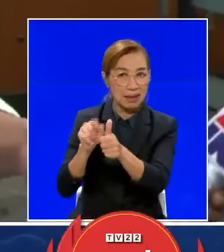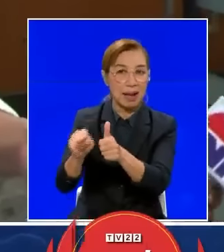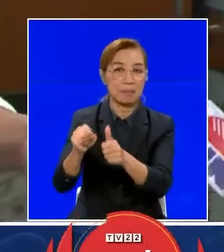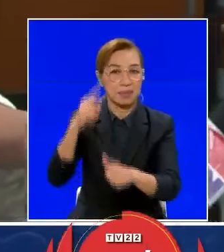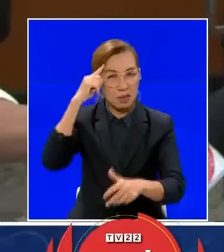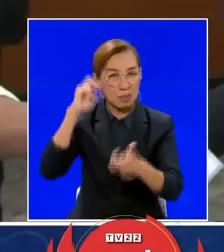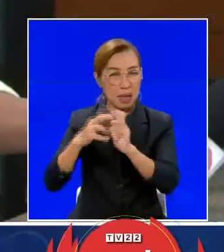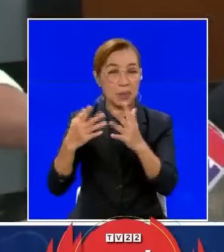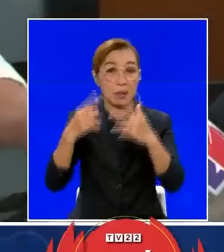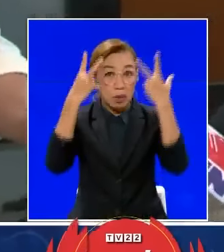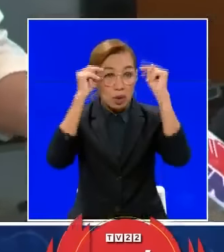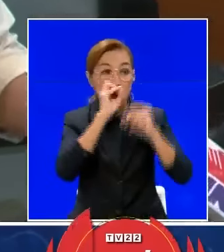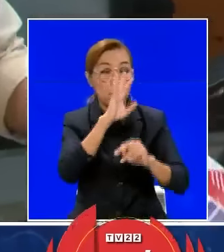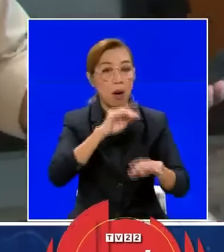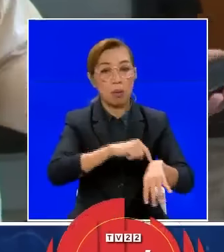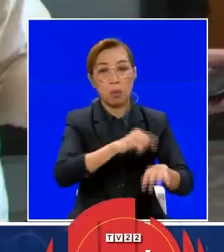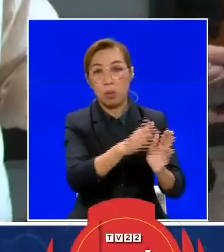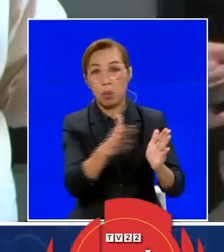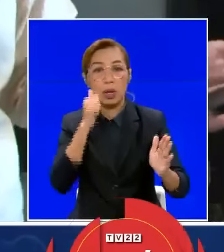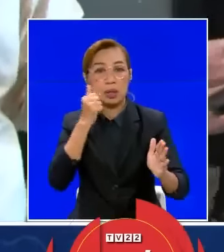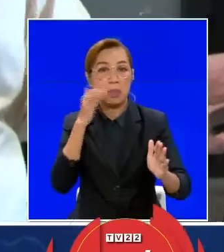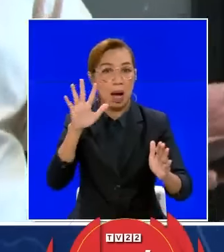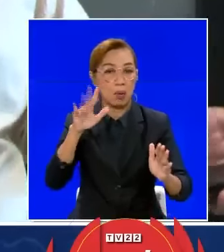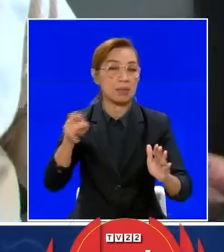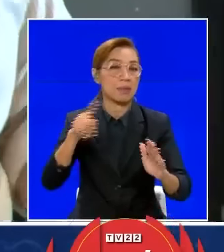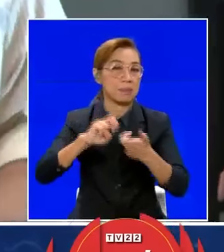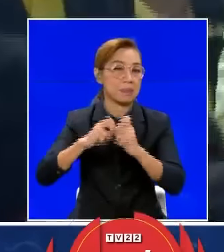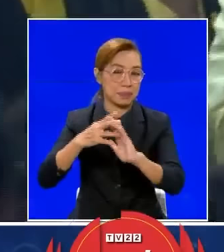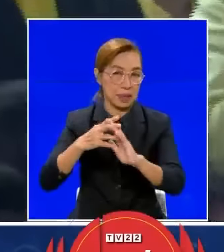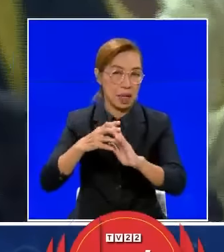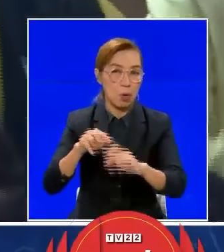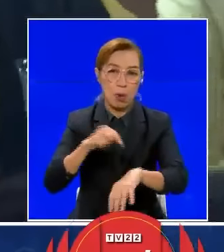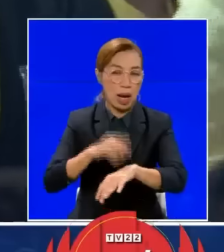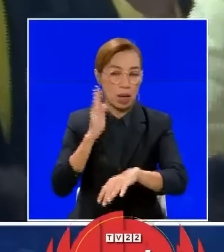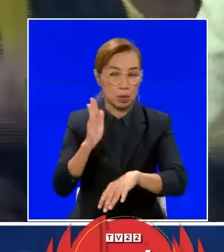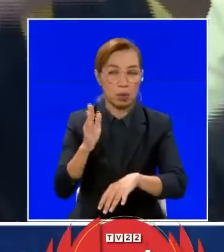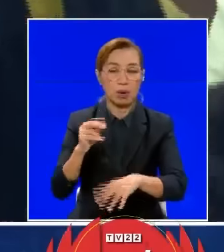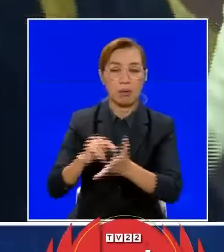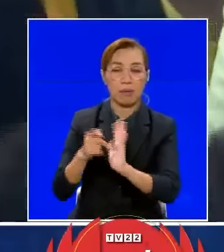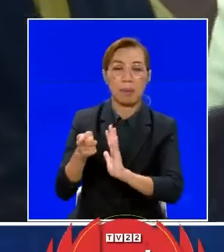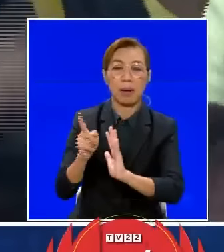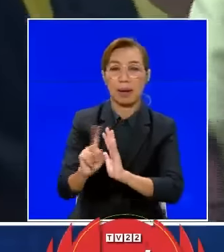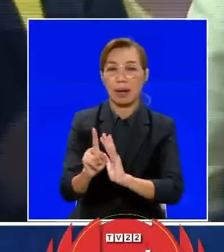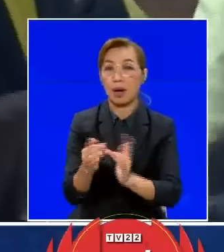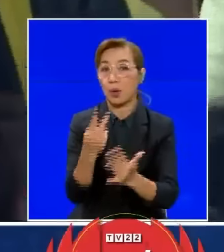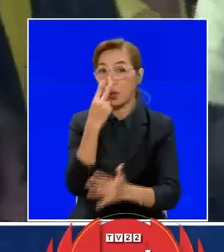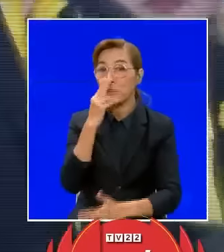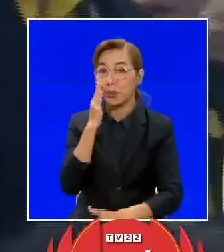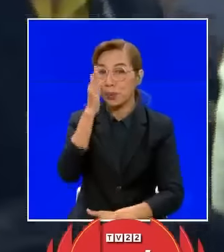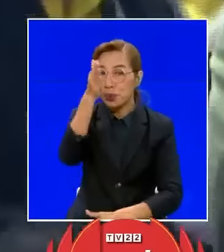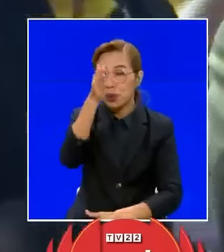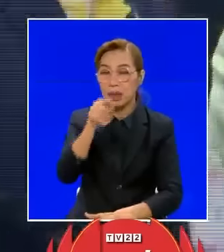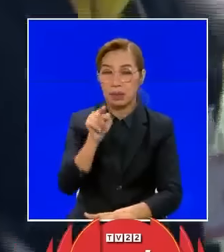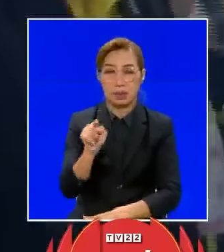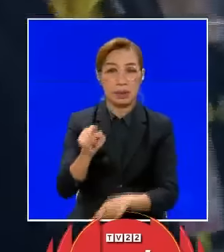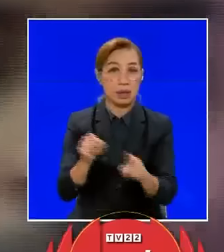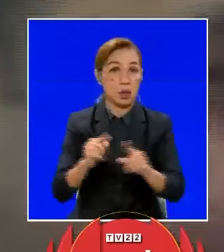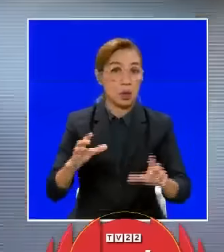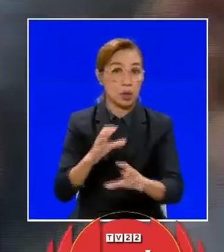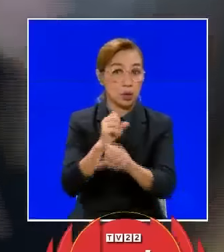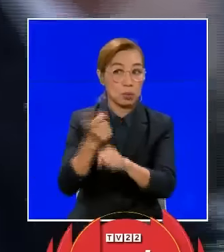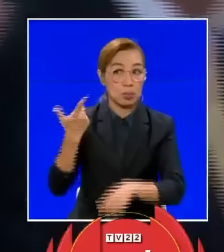บบนี ้นายกบอก15วันไม่มีเลทแน่นอน ก็ต้องรอดูกันค่ะเขาบอกว่าข่าวนี้นะคะในเรื่องของหลายฝ่ายที่สนใจว่าสรุป